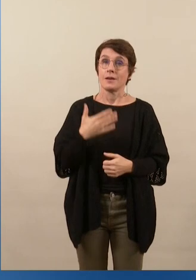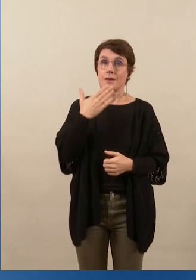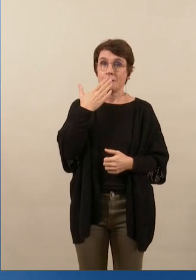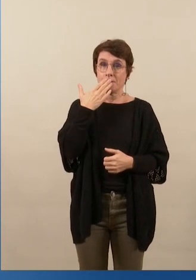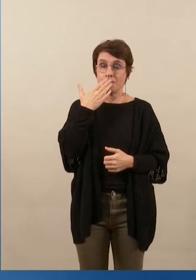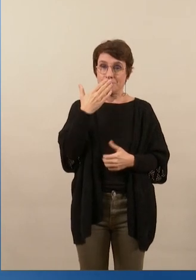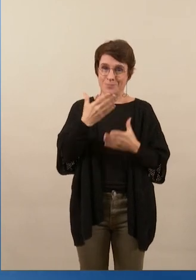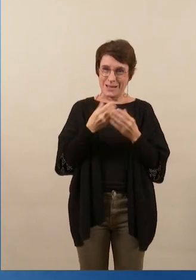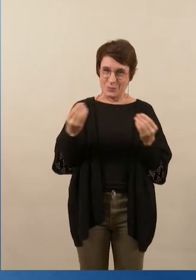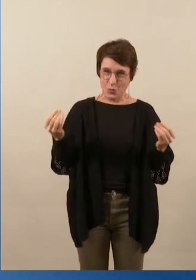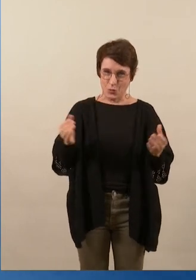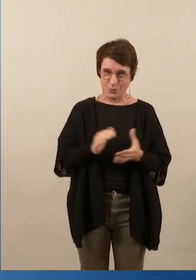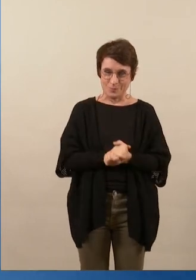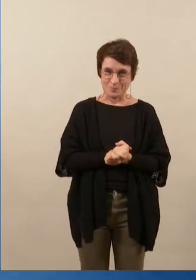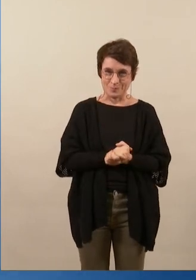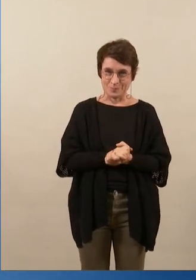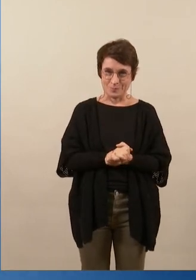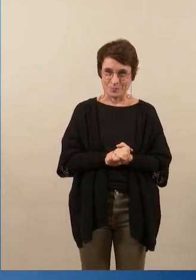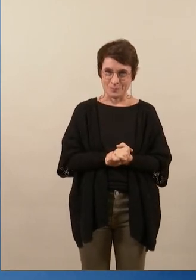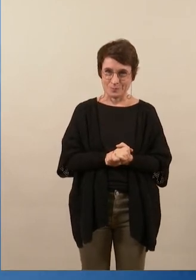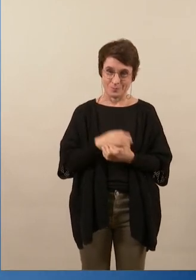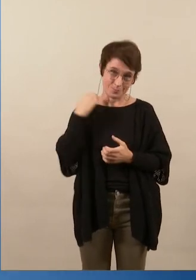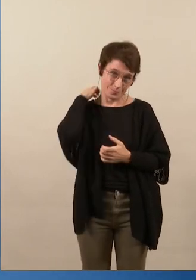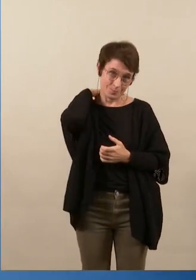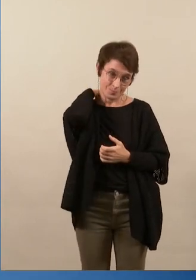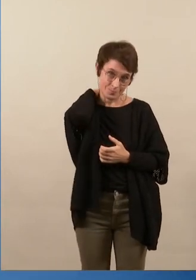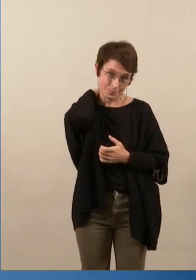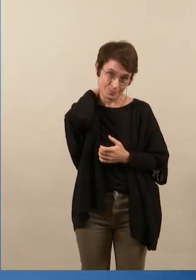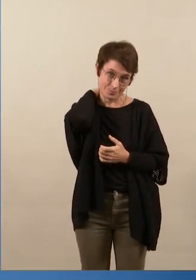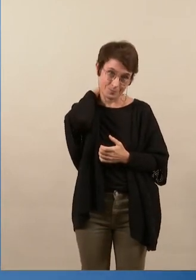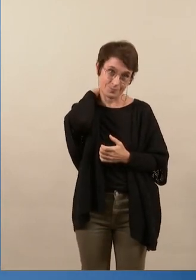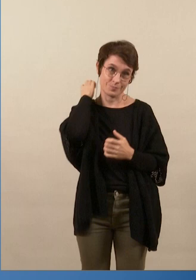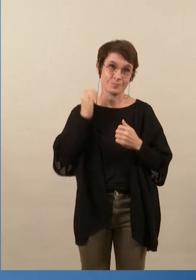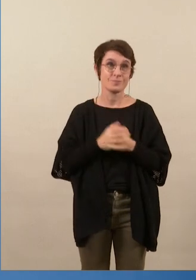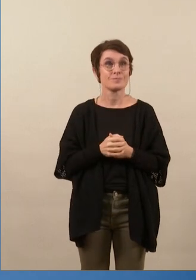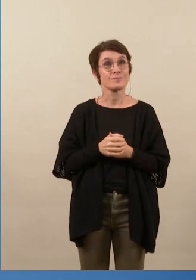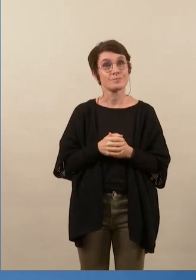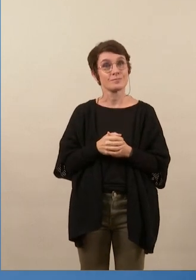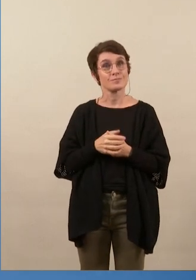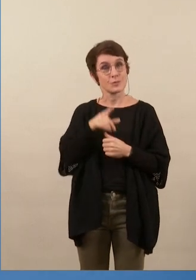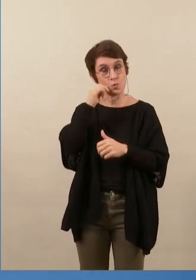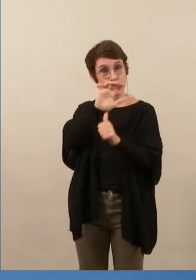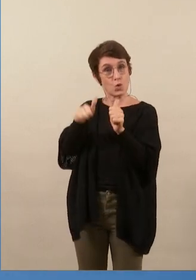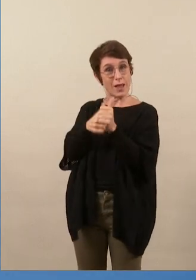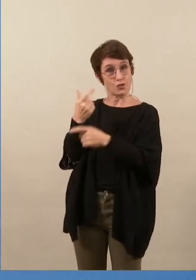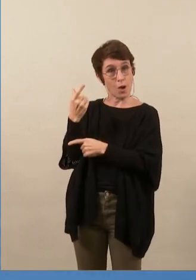beaucoup donc peut-être reprise par Monsieur l'Adjoint financeces